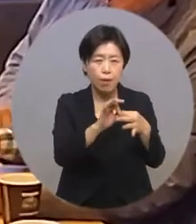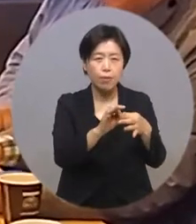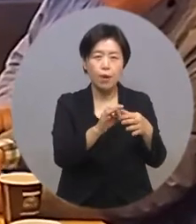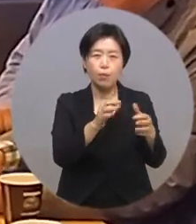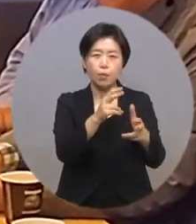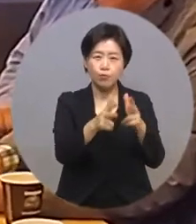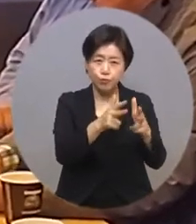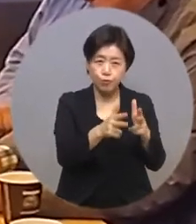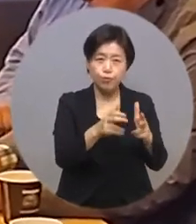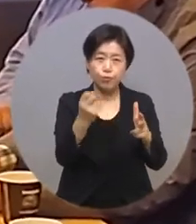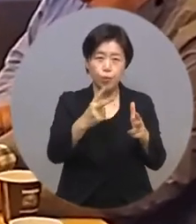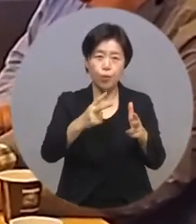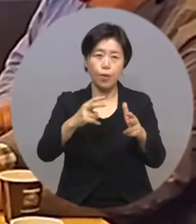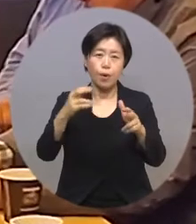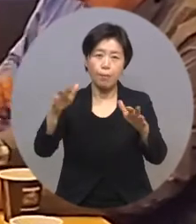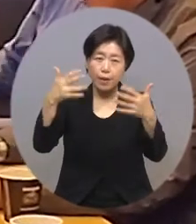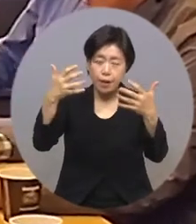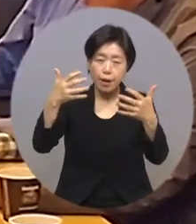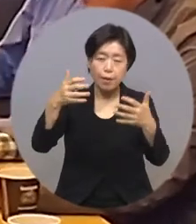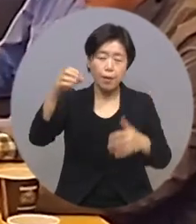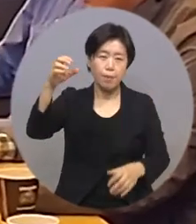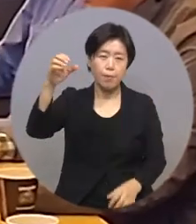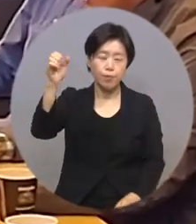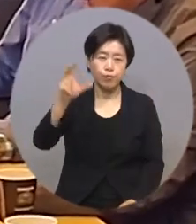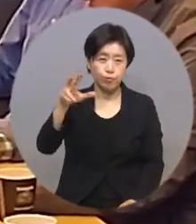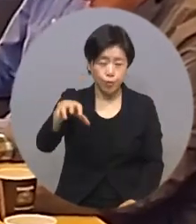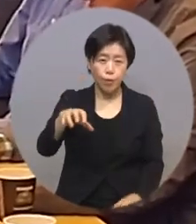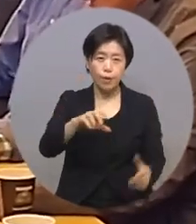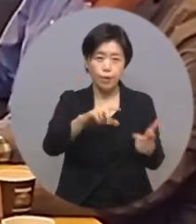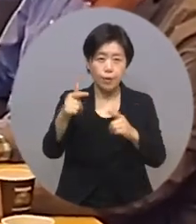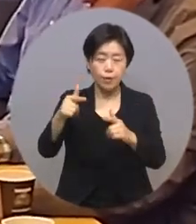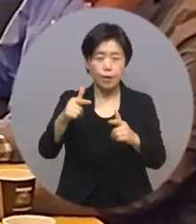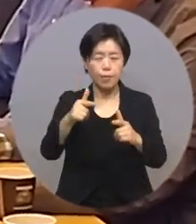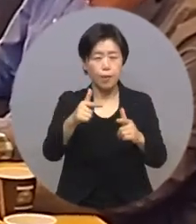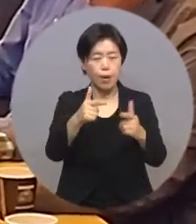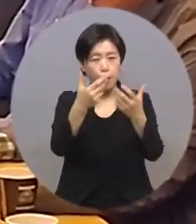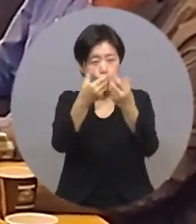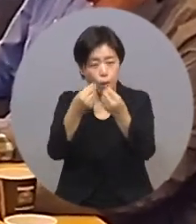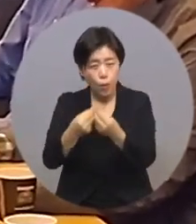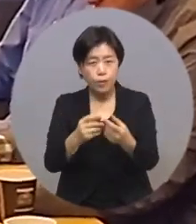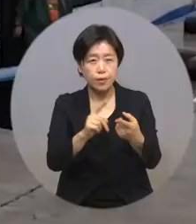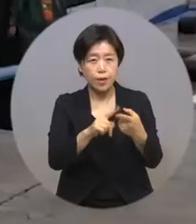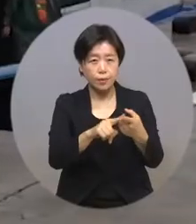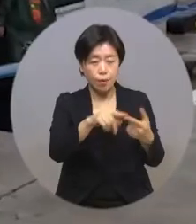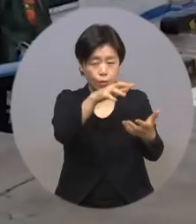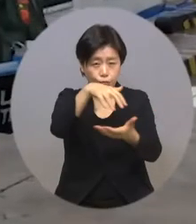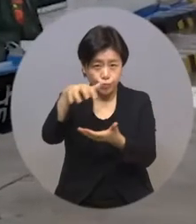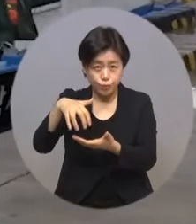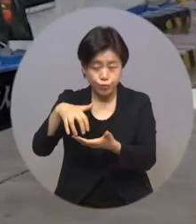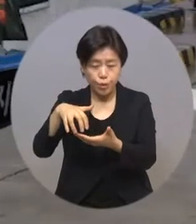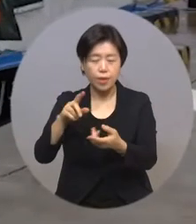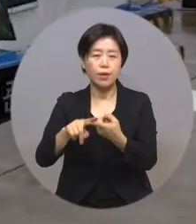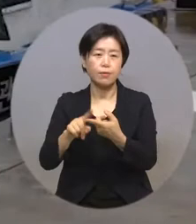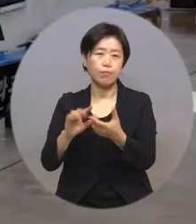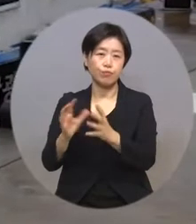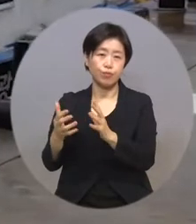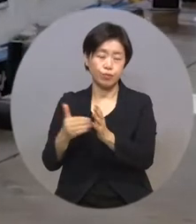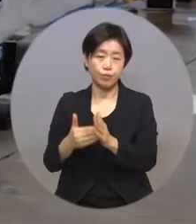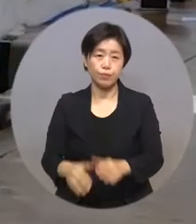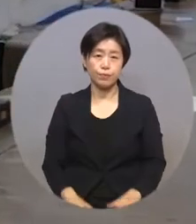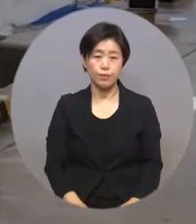수산업과 해상풍력발전 공존 모델 개발 연구 동향을 확인하고 의견을 나눴습니다. 해역별로